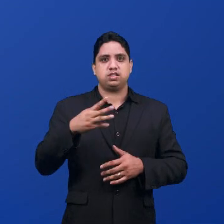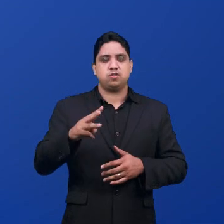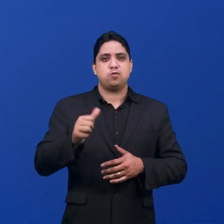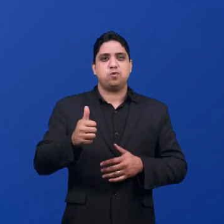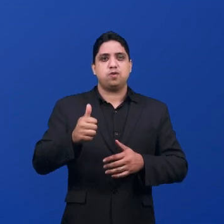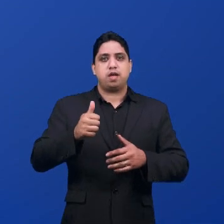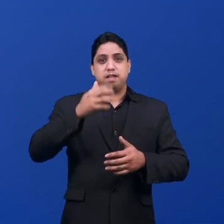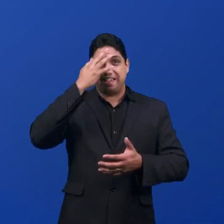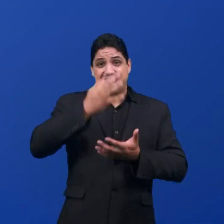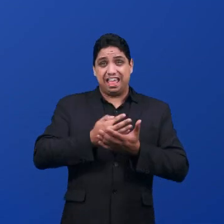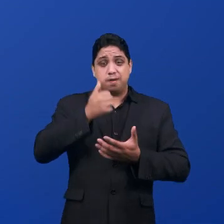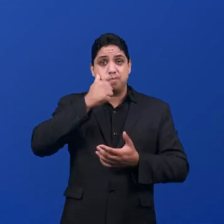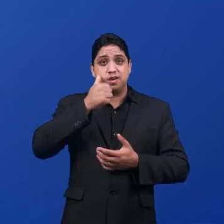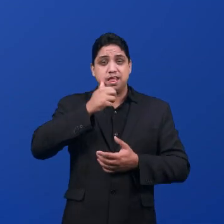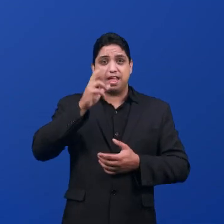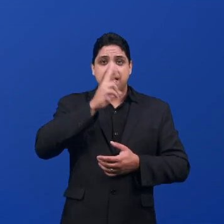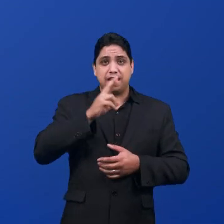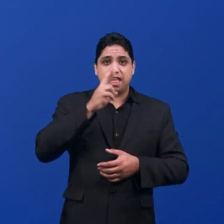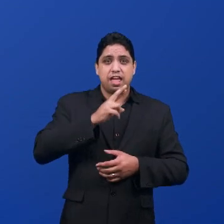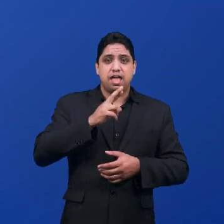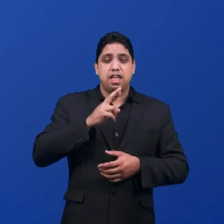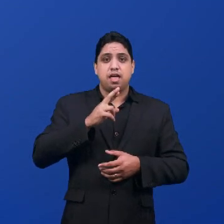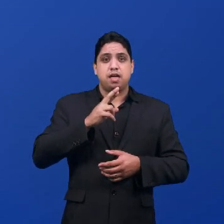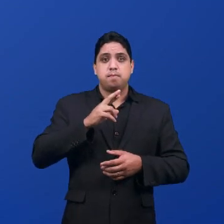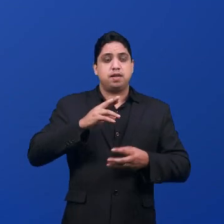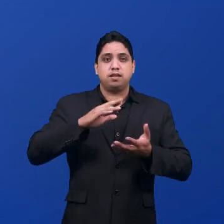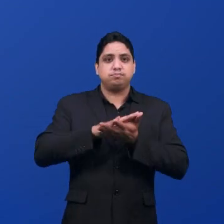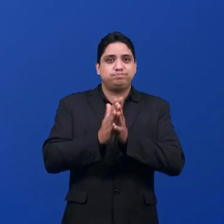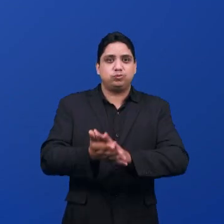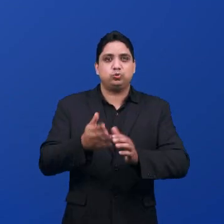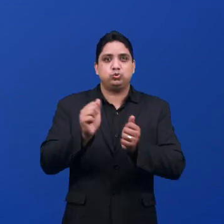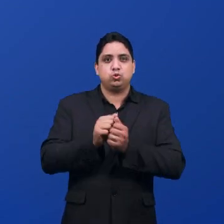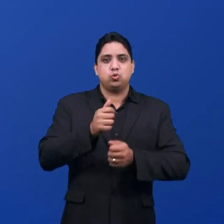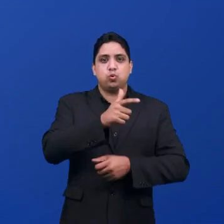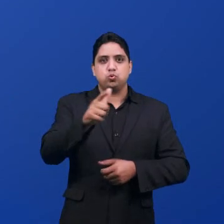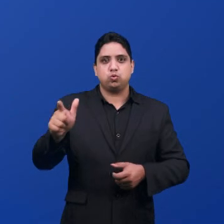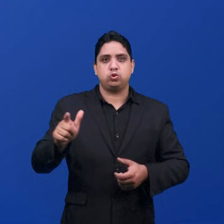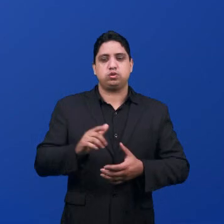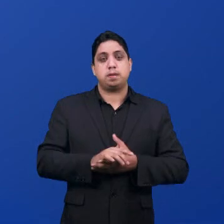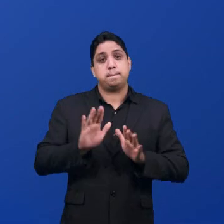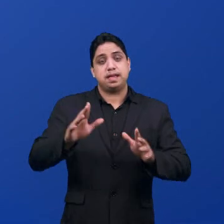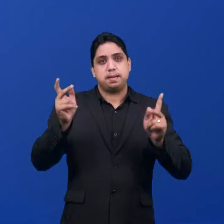la foi, Rahab, la prostituée, n'a pas péri avec les rebelles, mais elle